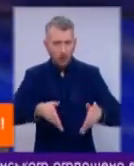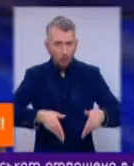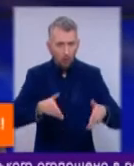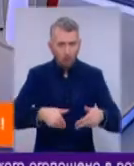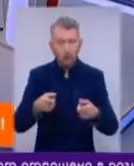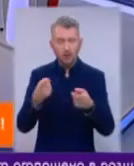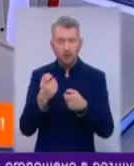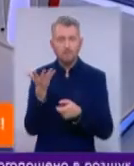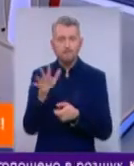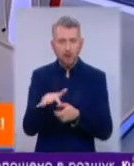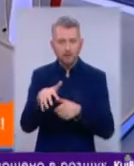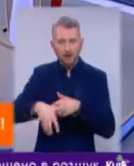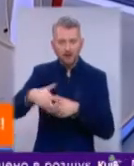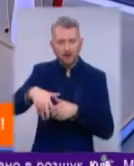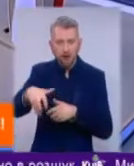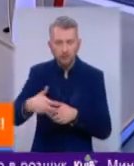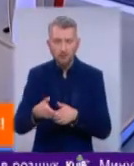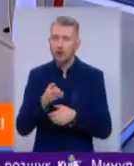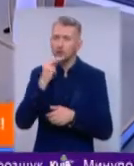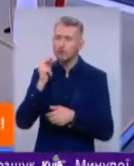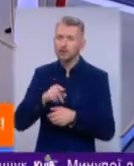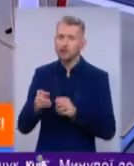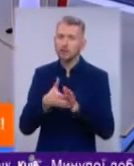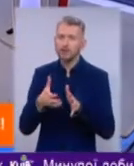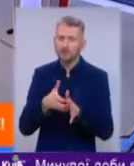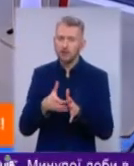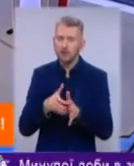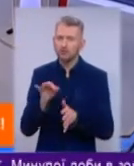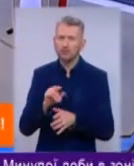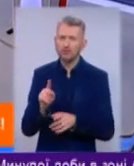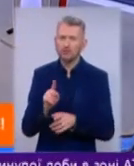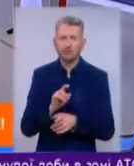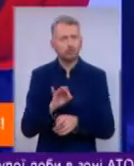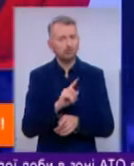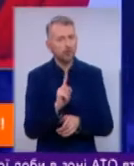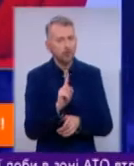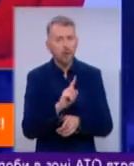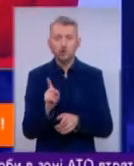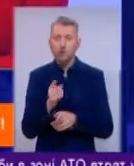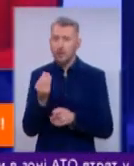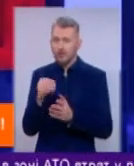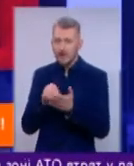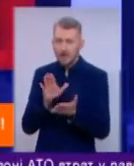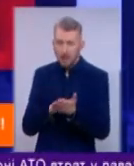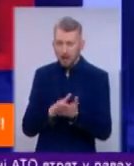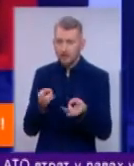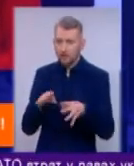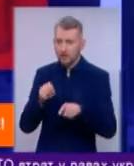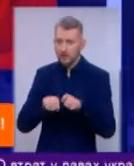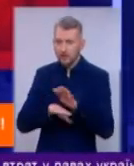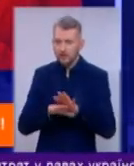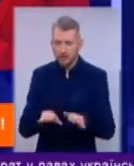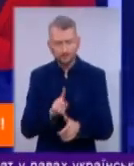5 екскаваторів – це трохи велика різниця. Чого не вистачає? Стосовно чого? Стосовно перевірок? Що декларації ці залишаються неперевіреними?